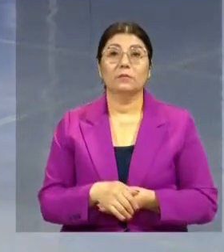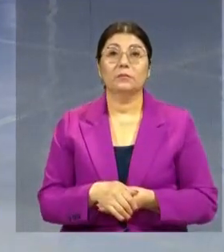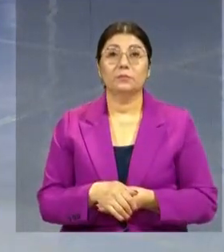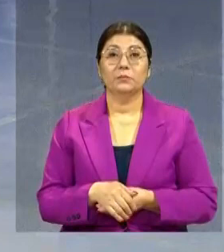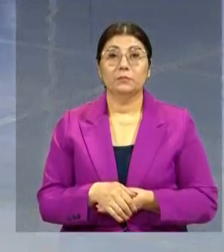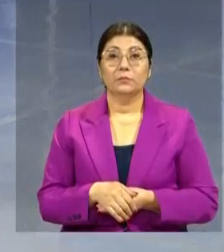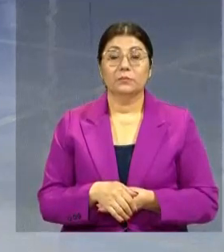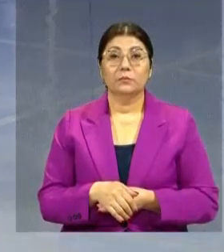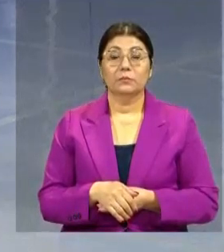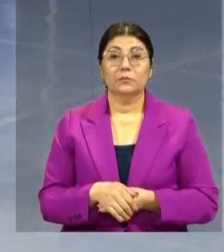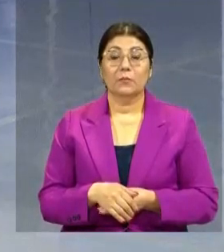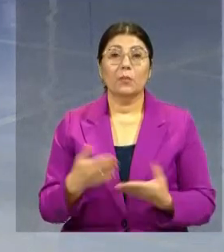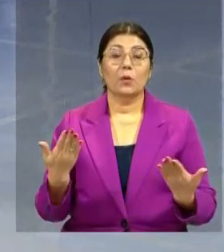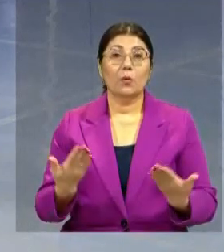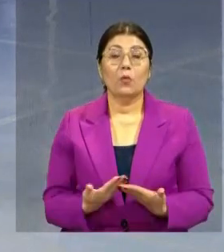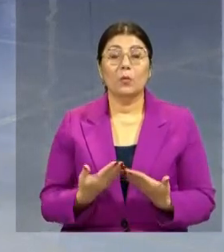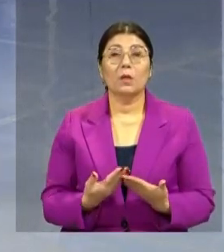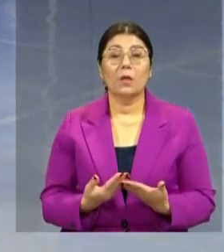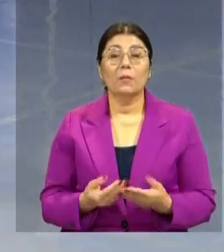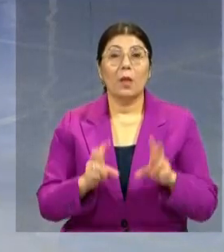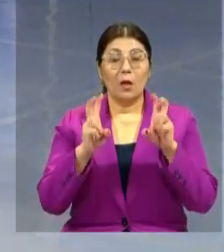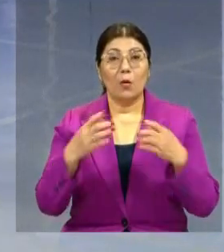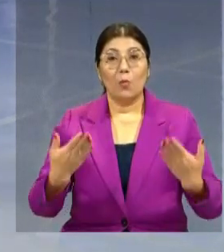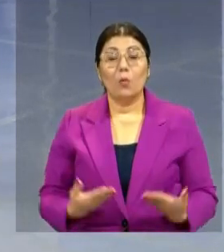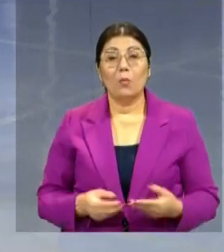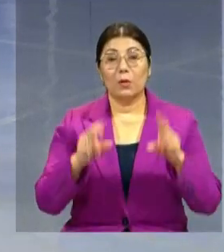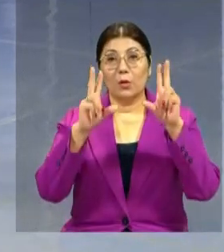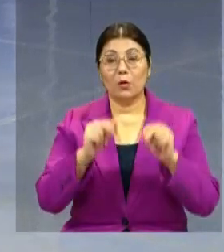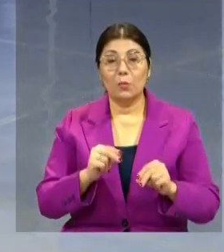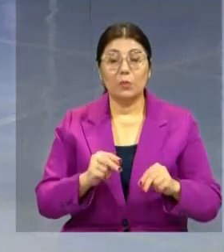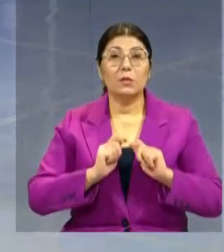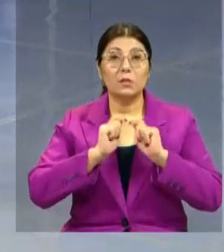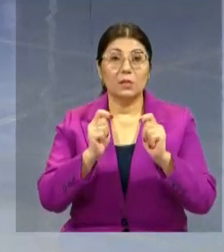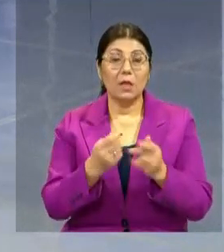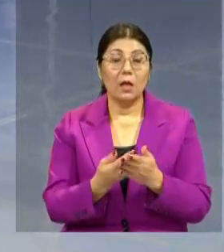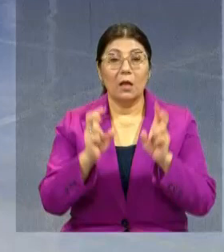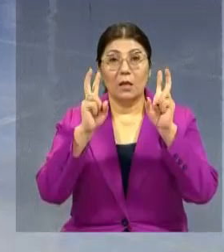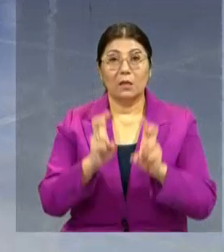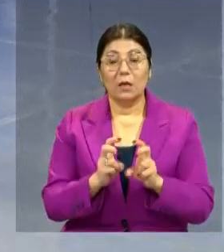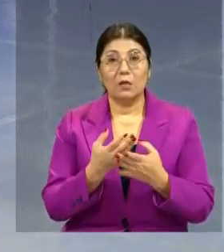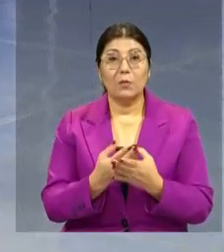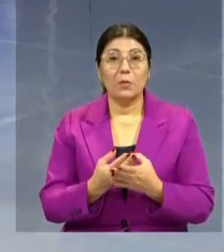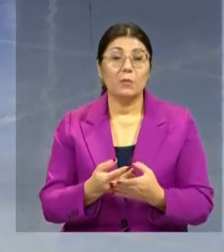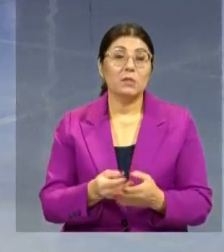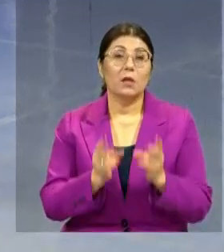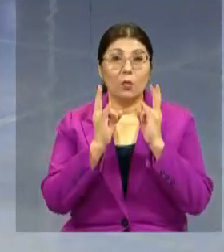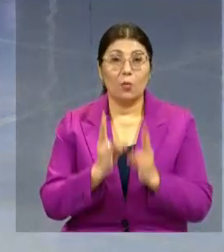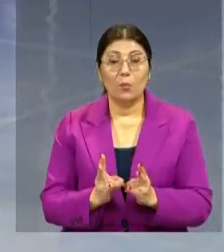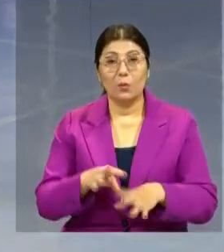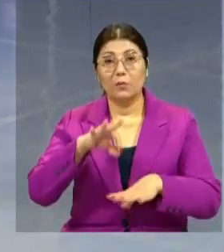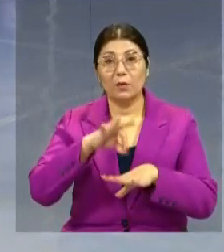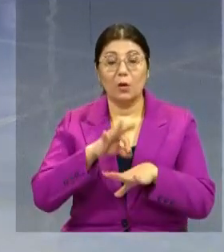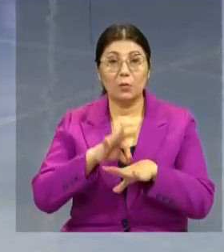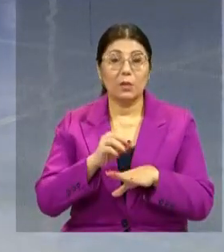жаңағындай өмірге үміт сыйла деп мәселен жаңағы аурумен күресіп жатқан адамдарға қаражаттай берілді. Одан